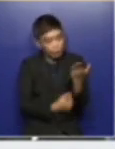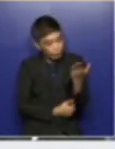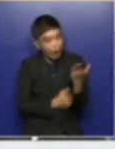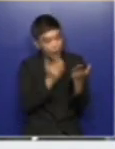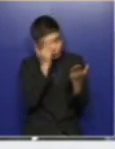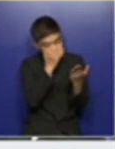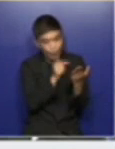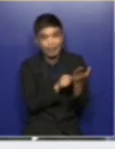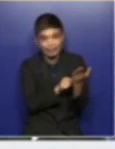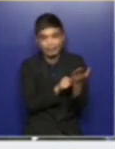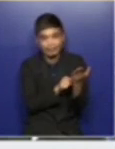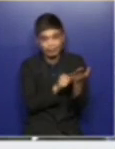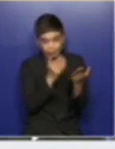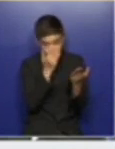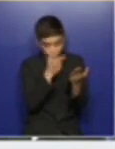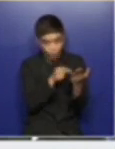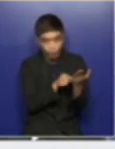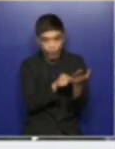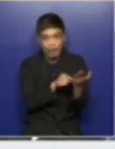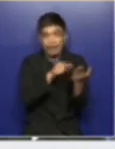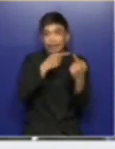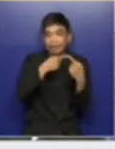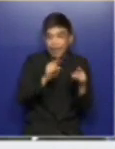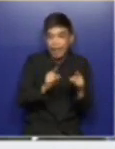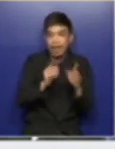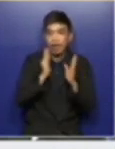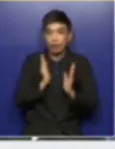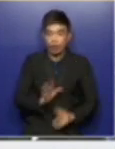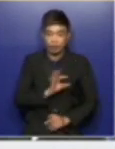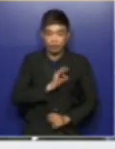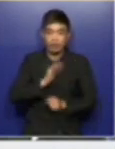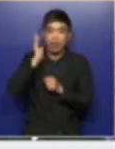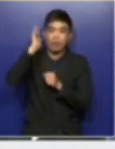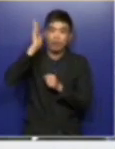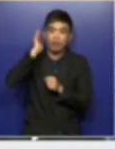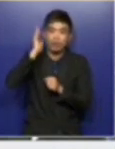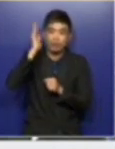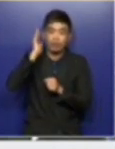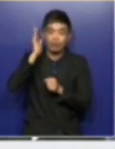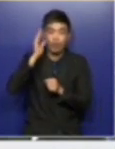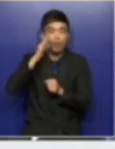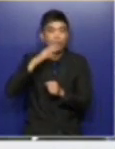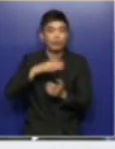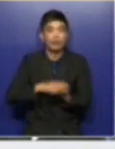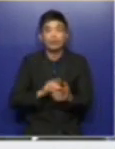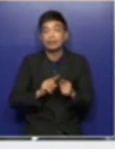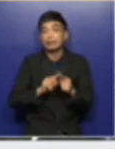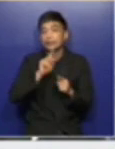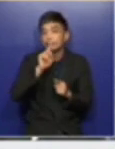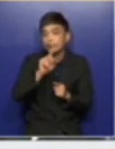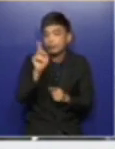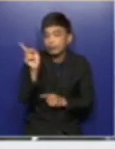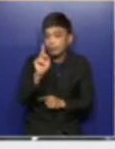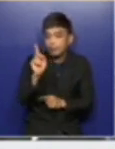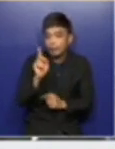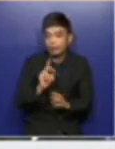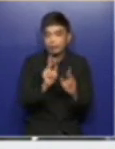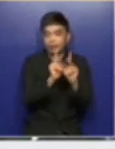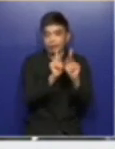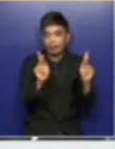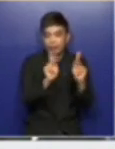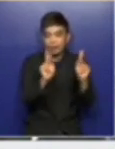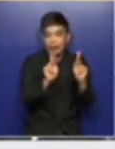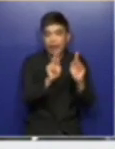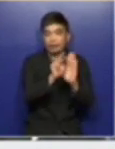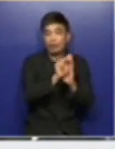าชิกเองพูดไปอภิปรายไปเนี่ยประเด็นที่ต้องถามก็คือว่าตัวที่หนึ่งนะครับตัวคณะกรรมการนโยบาย